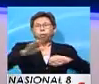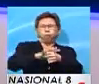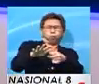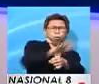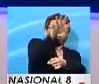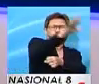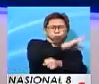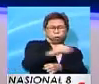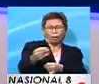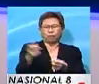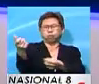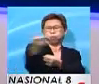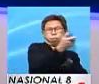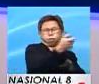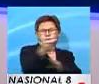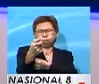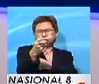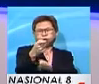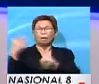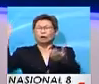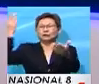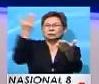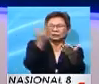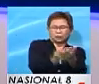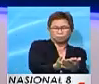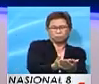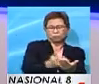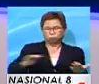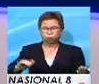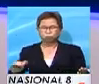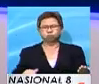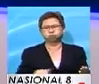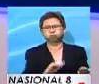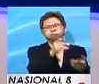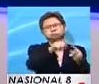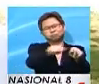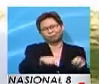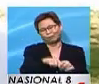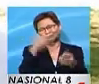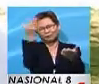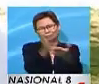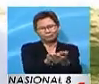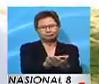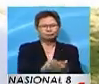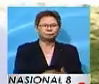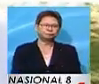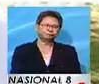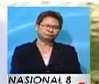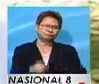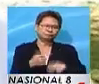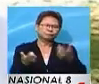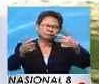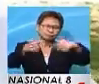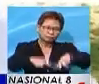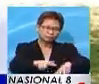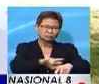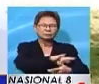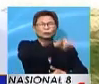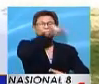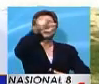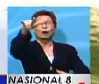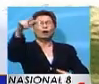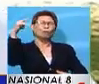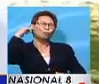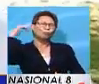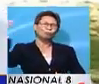dan kenderaan Bomba dan penyelamat mula tiba di lokasi Mas kejadian kapal terbang bunyi deras